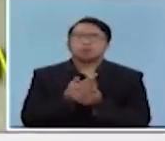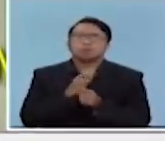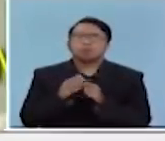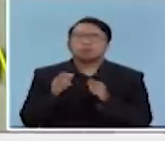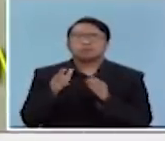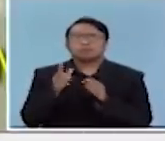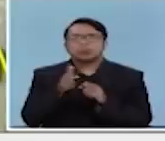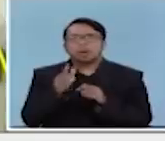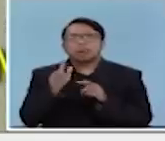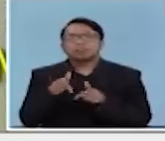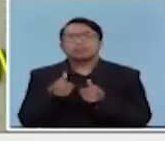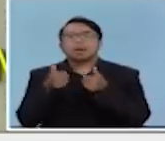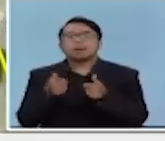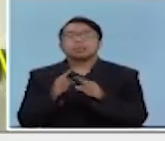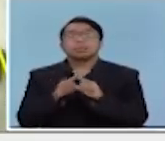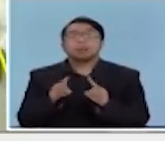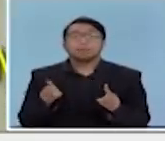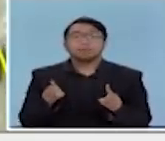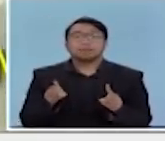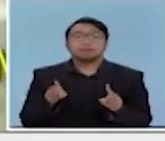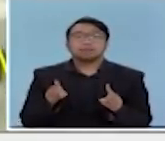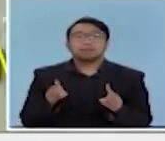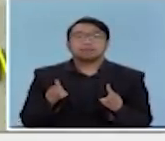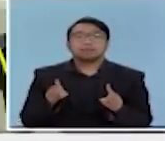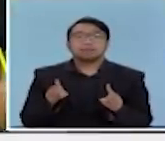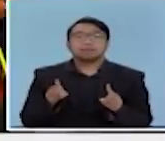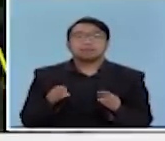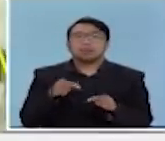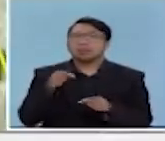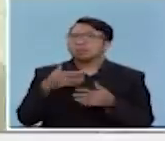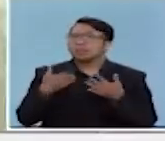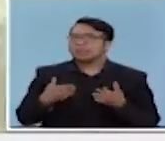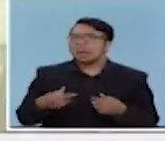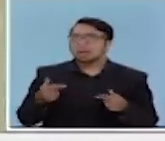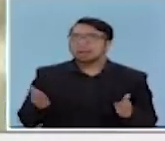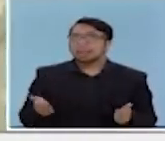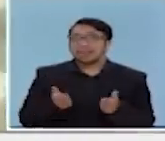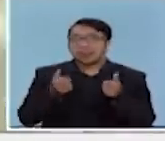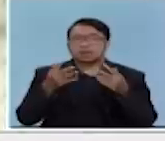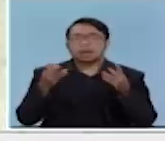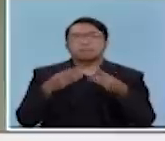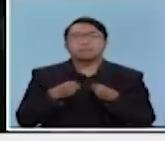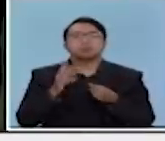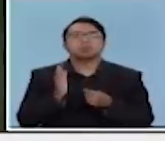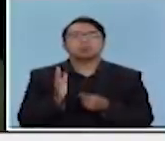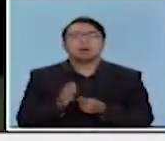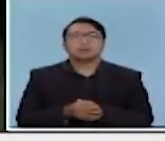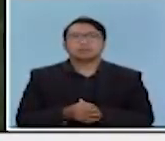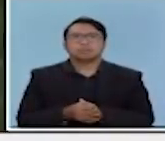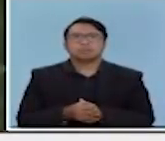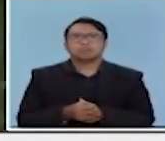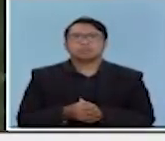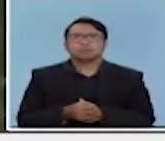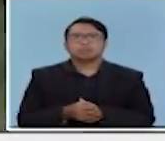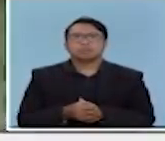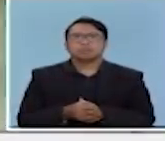Tapi value yang didapat berupa keterkenalan, dia sudah dapat. Nah, ini jadi dalam